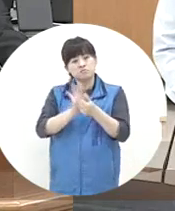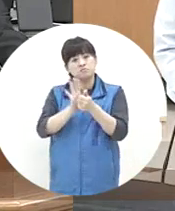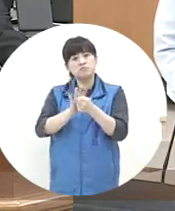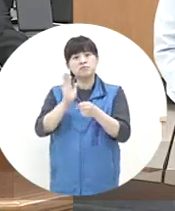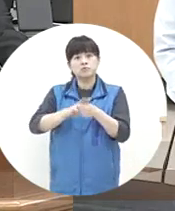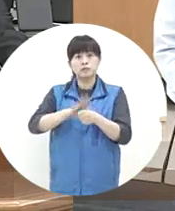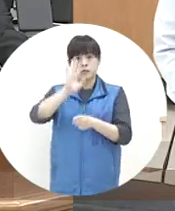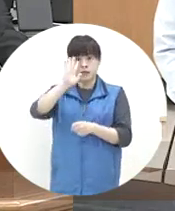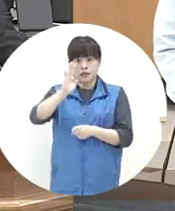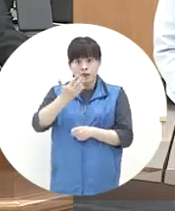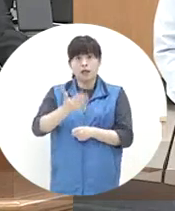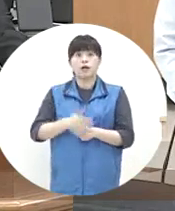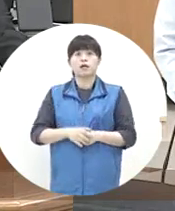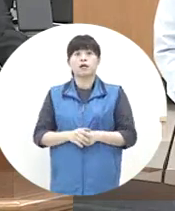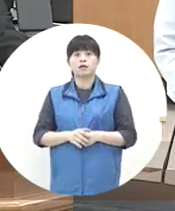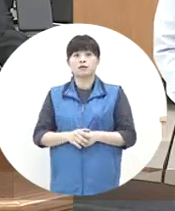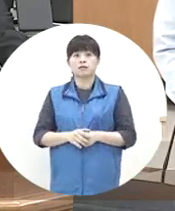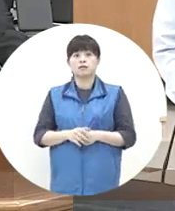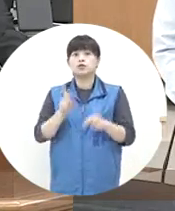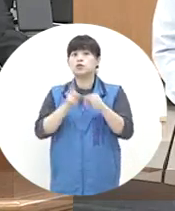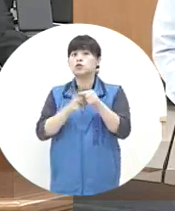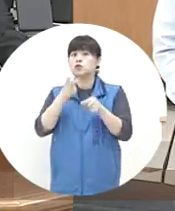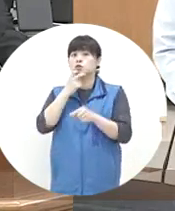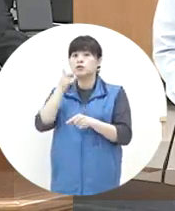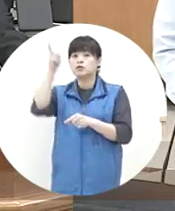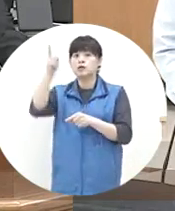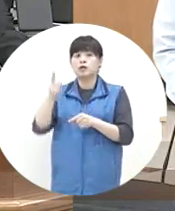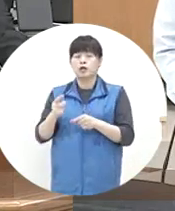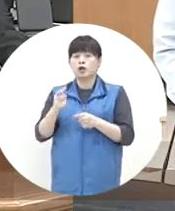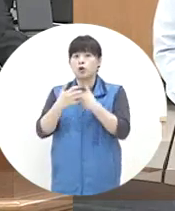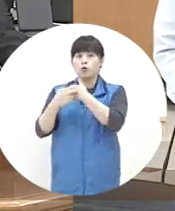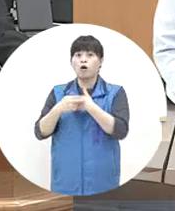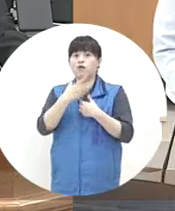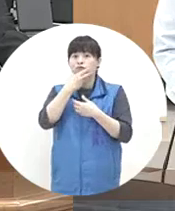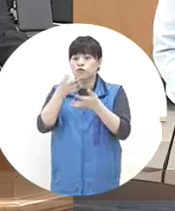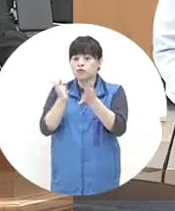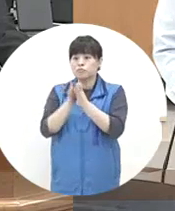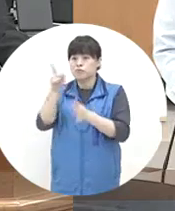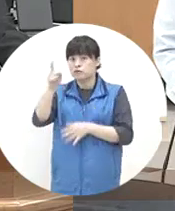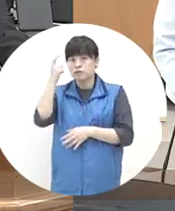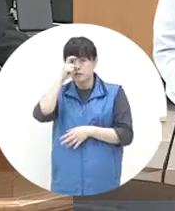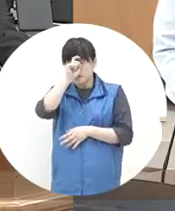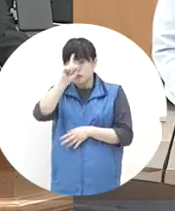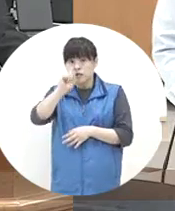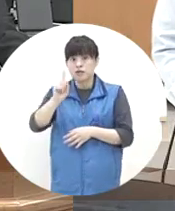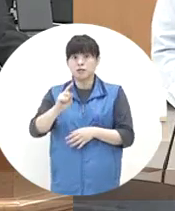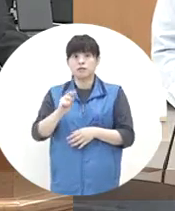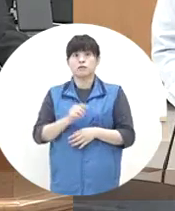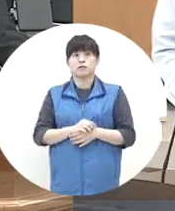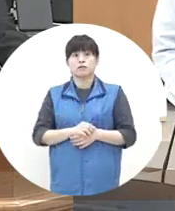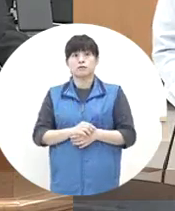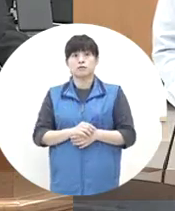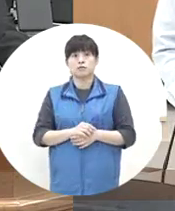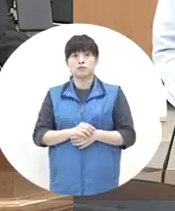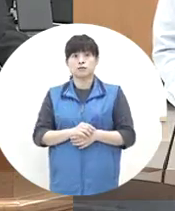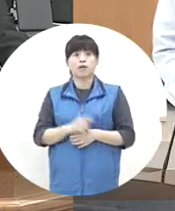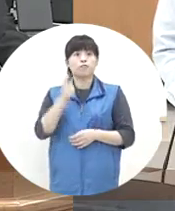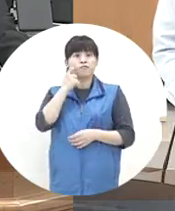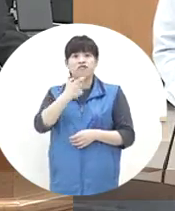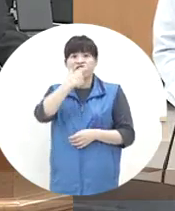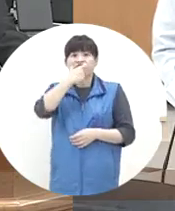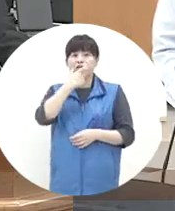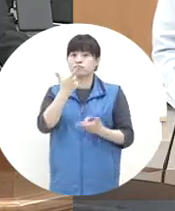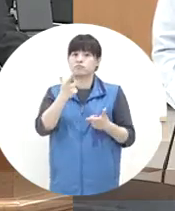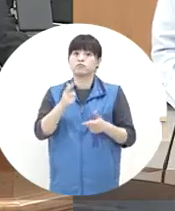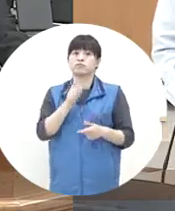过在中央卫福部的看法，他们希望我们的是不是装假牙，是